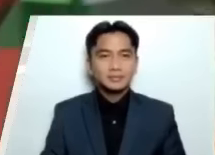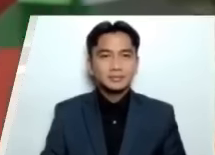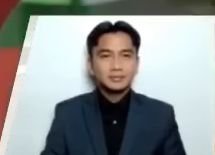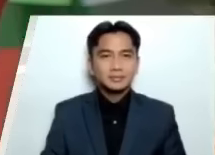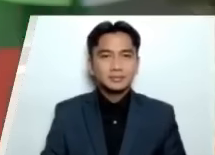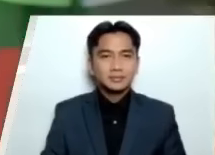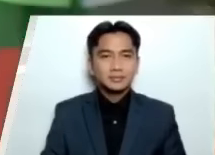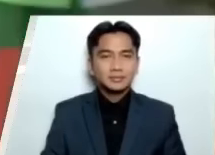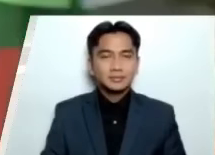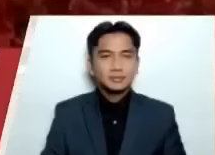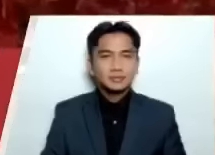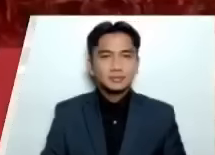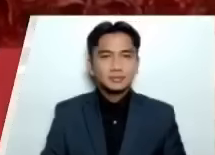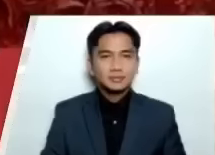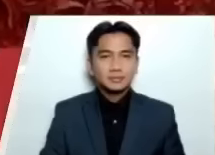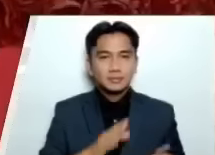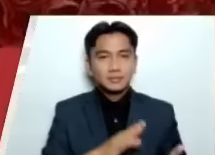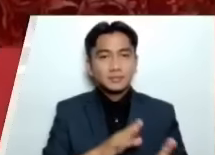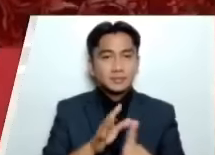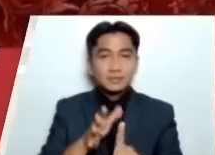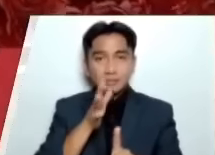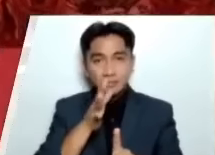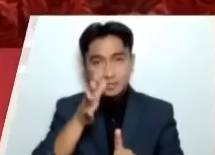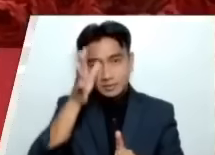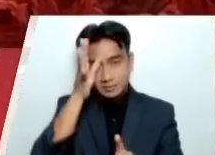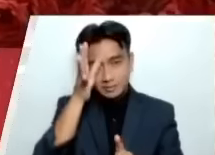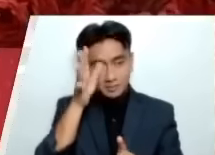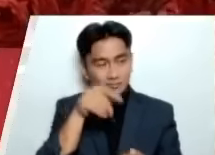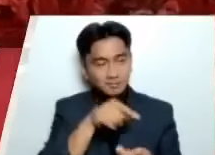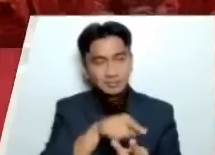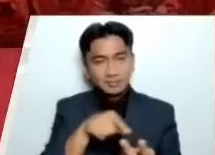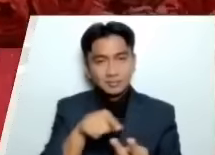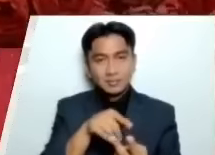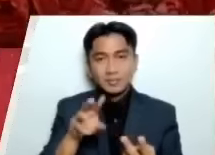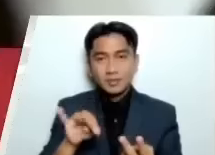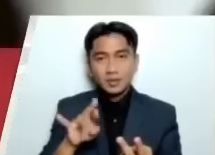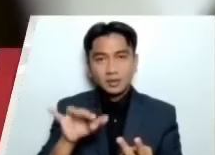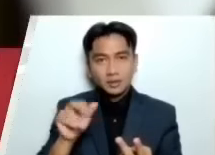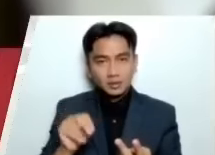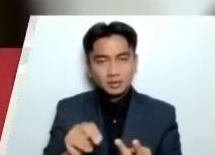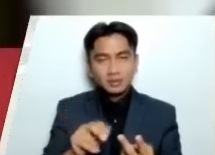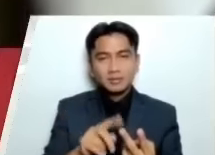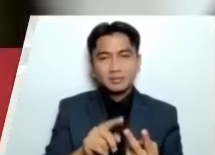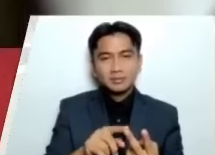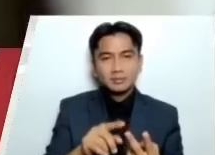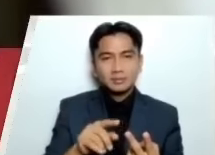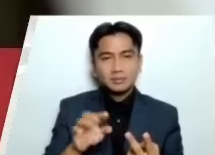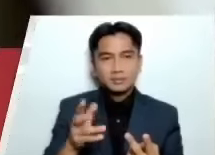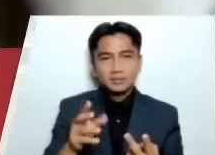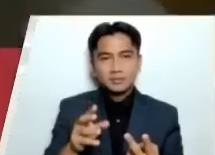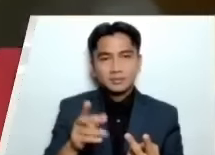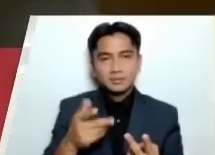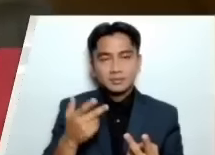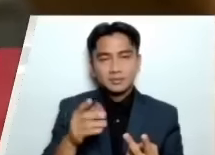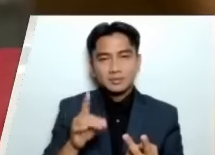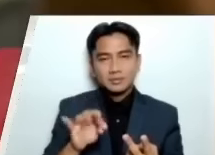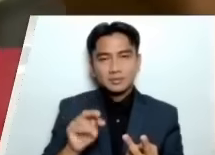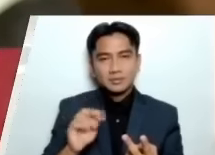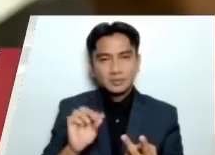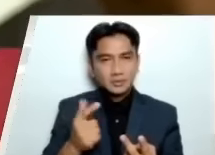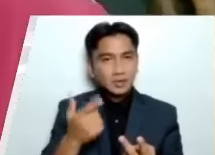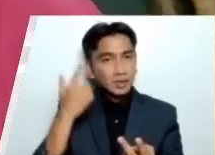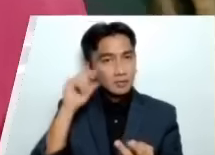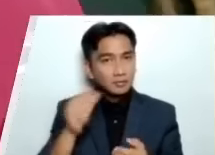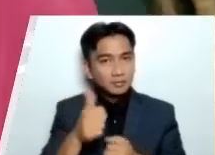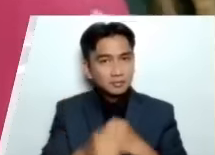Parents ni Zia na sina Dingdong Dantes at Marian Rivera, looking forward naman sa celebration ng kanilang 10 years of marriage next month.